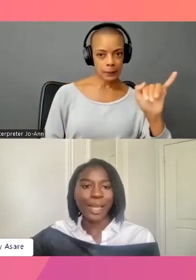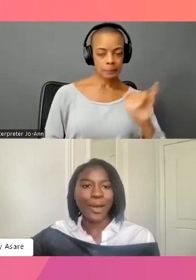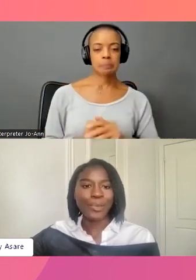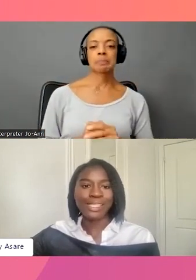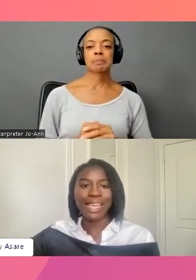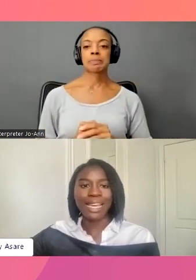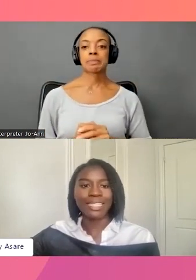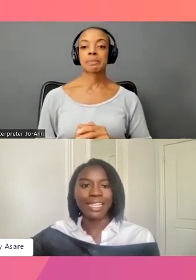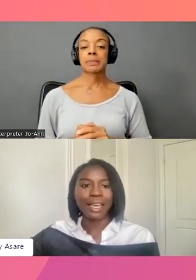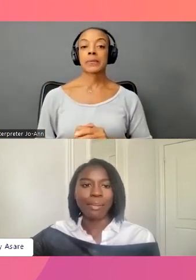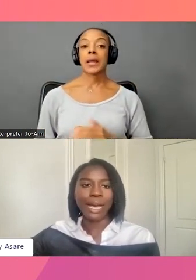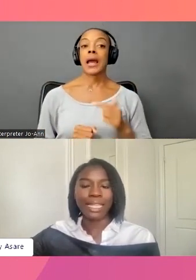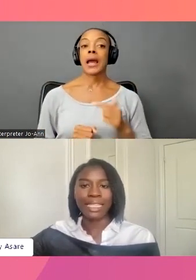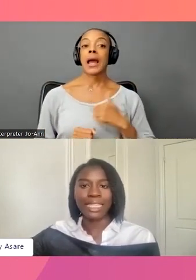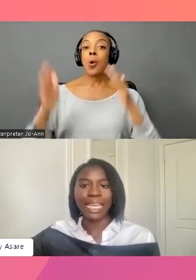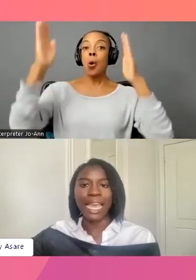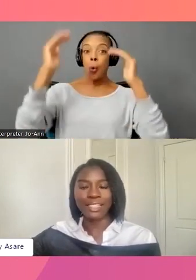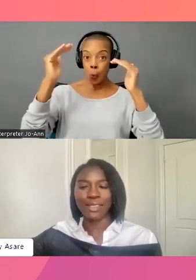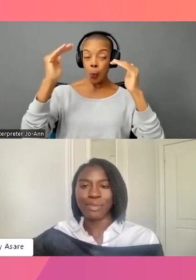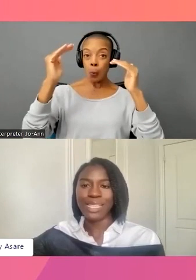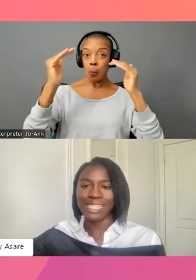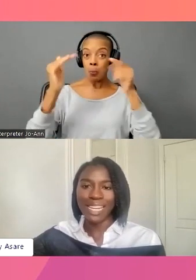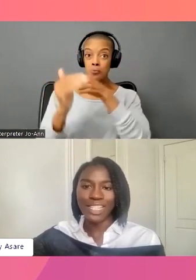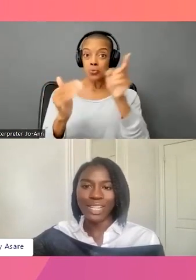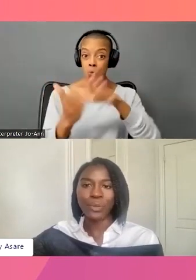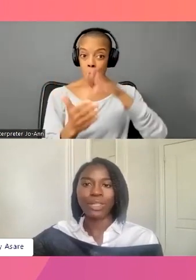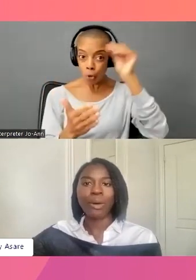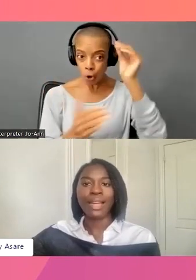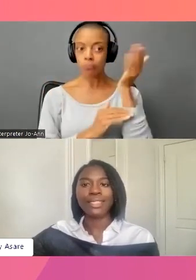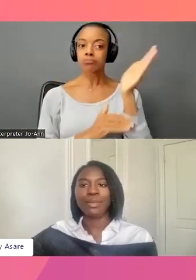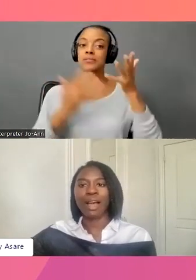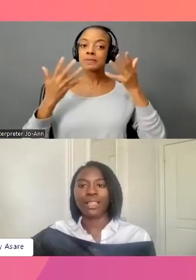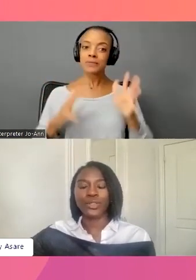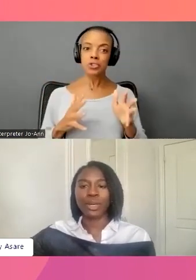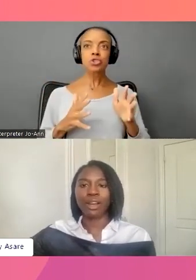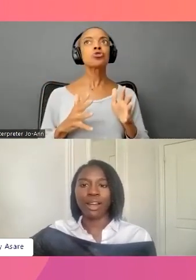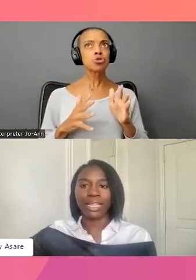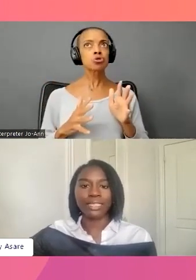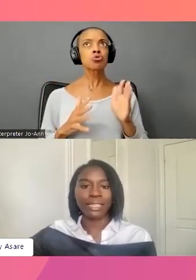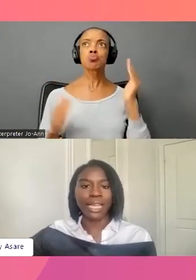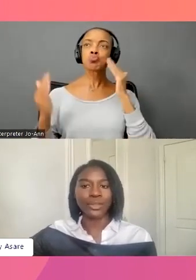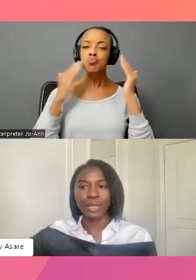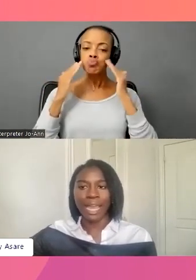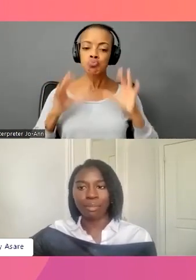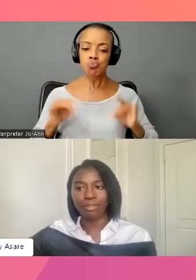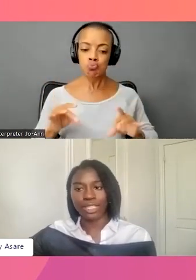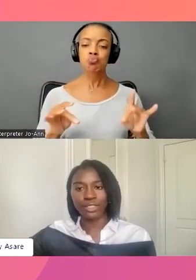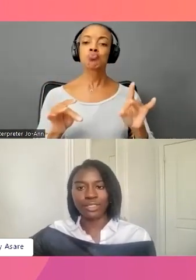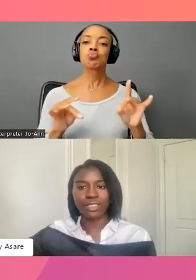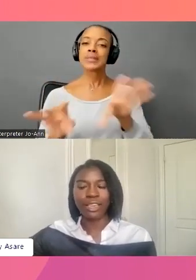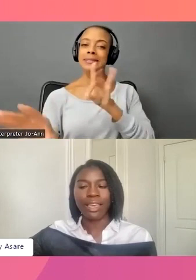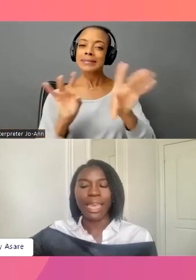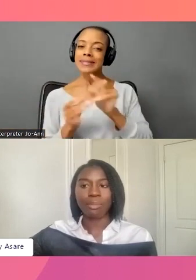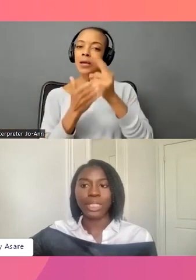des traumatismes cérébraux. J'espère qu'à la fin de cette présentation, on pourra acquérir